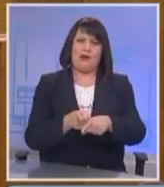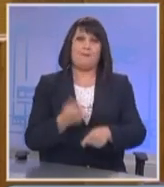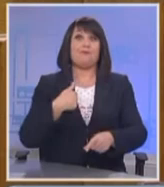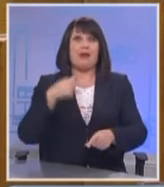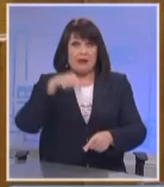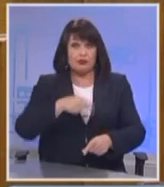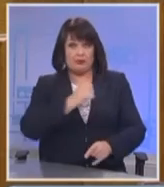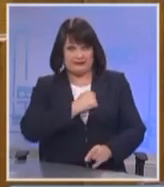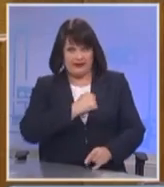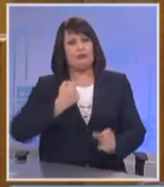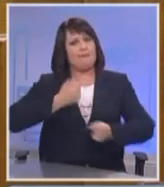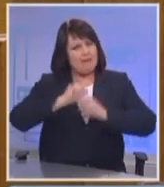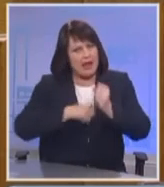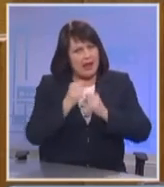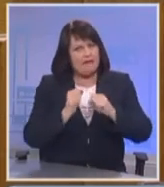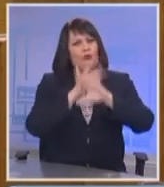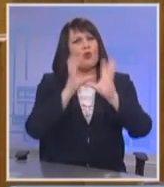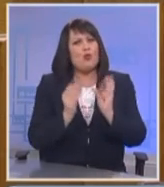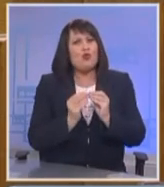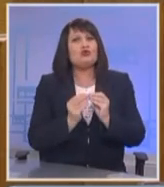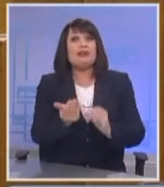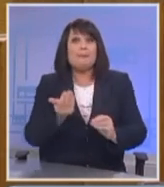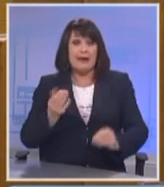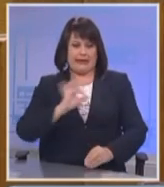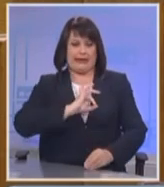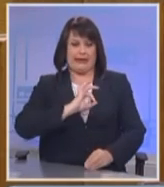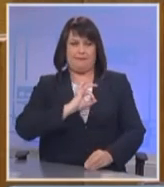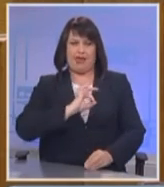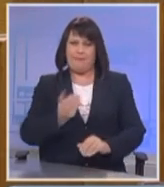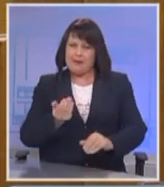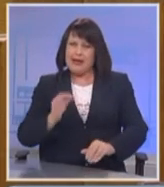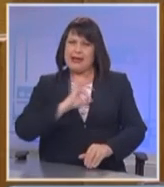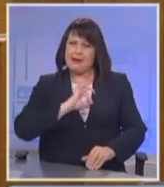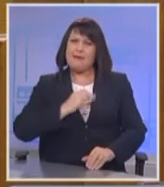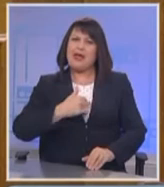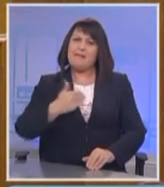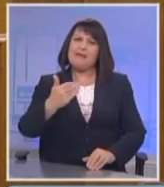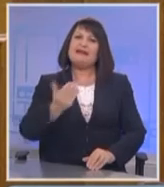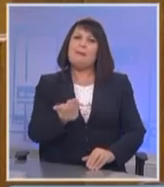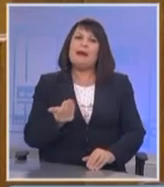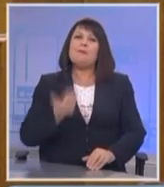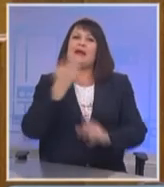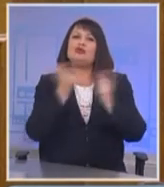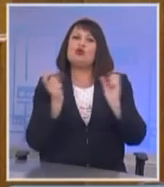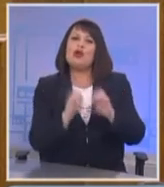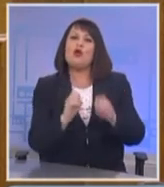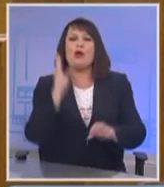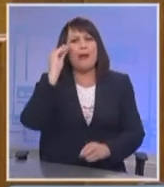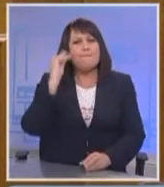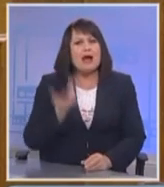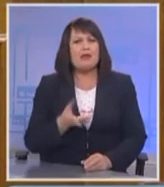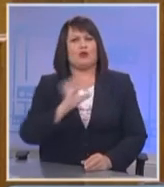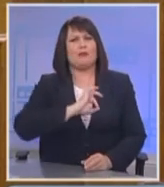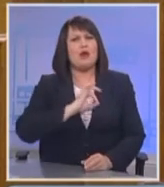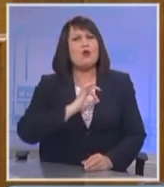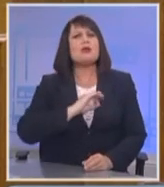παλεύουμε ώστε όλα τα προνήπια και τα νήπια να βρίσκονται σε δομές προσχολικής αγωγής, σε